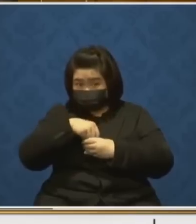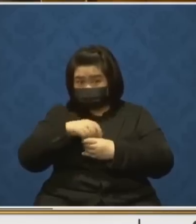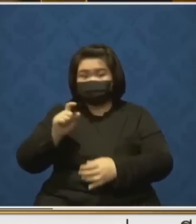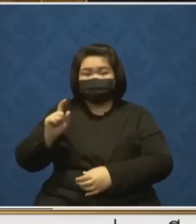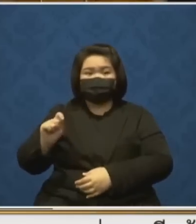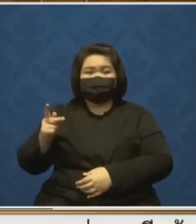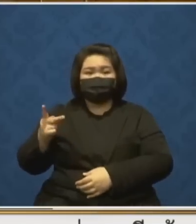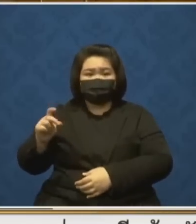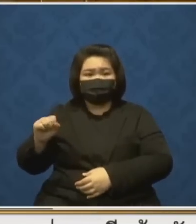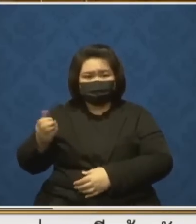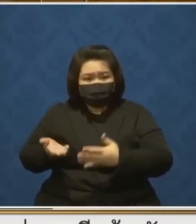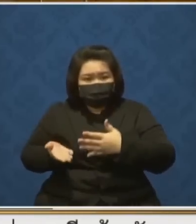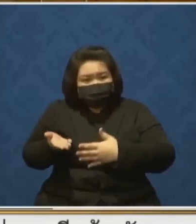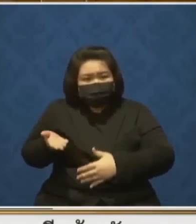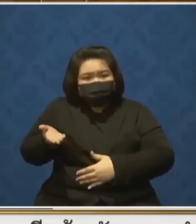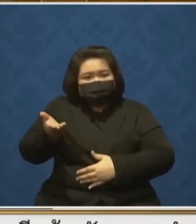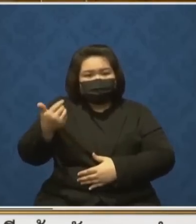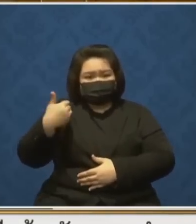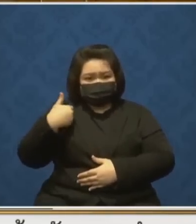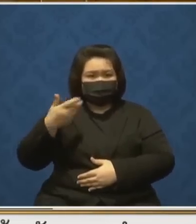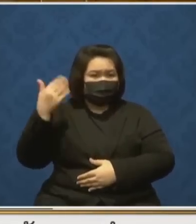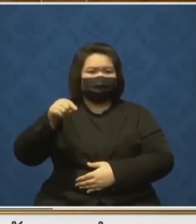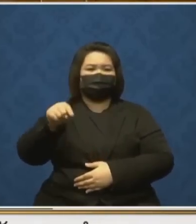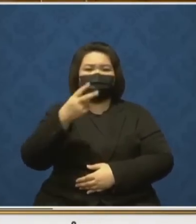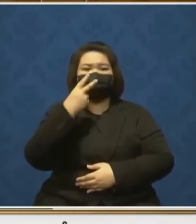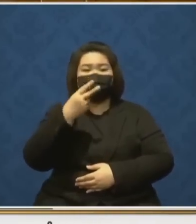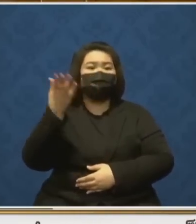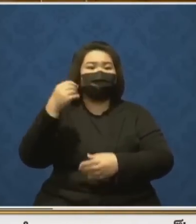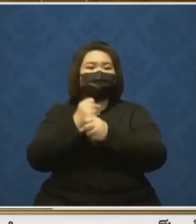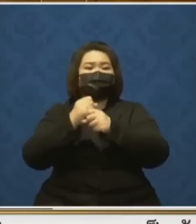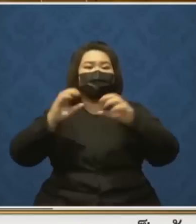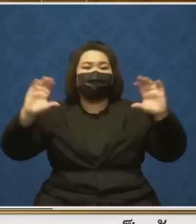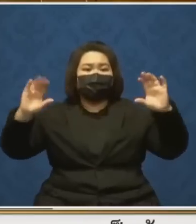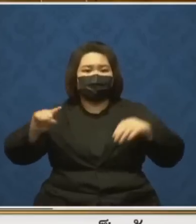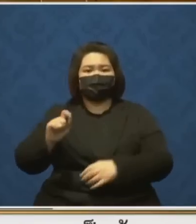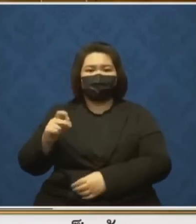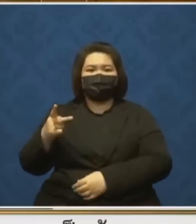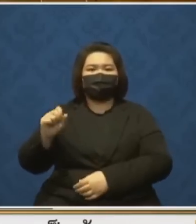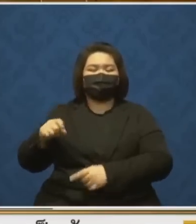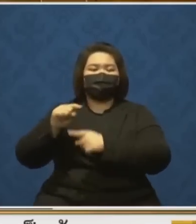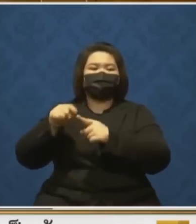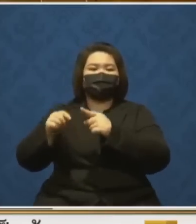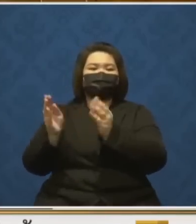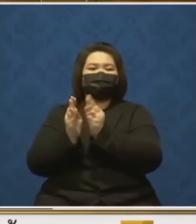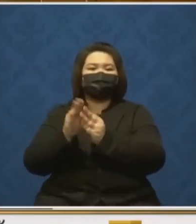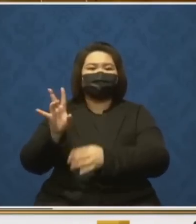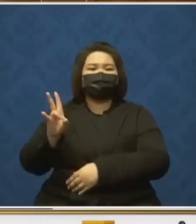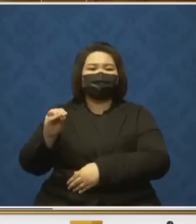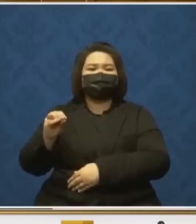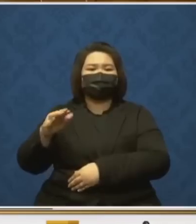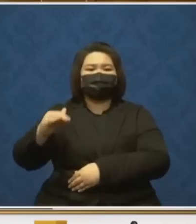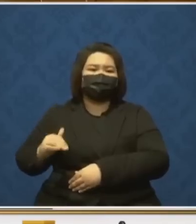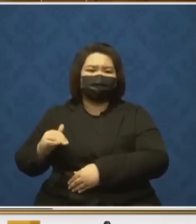ก.ส. กระเตื้องข้นมาเยอะเลยครับยุคท่านเนี่ท่านไปดูสครับอ.ก.ส.ได้ไมถ 70 คะแนนพอมาปี 63